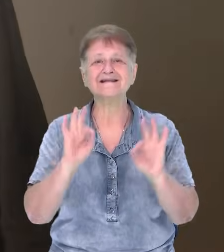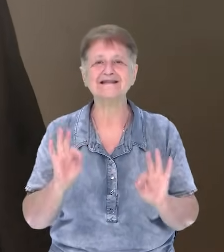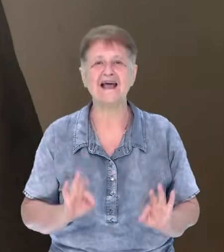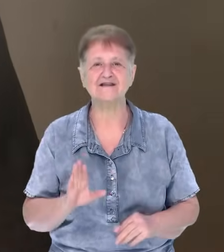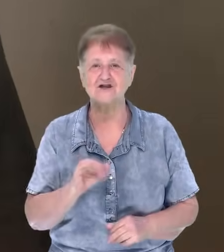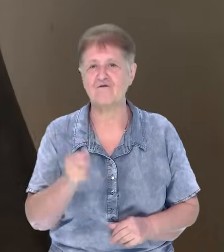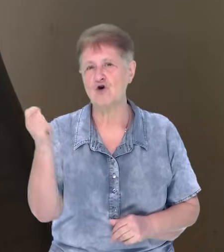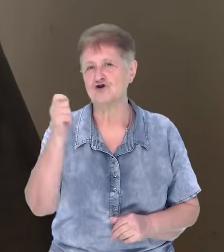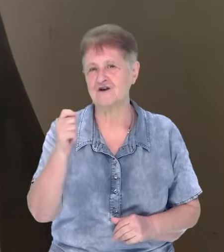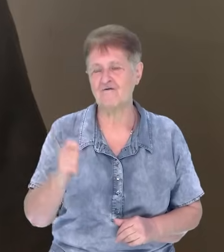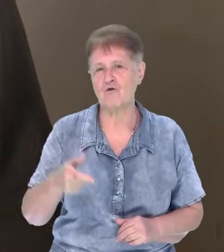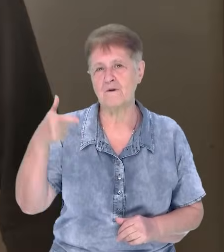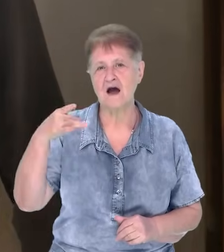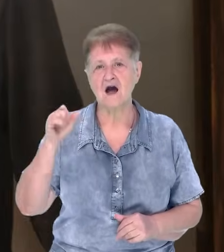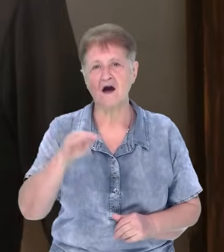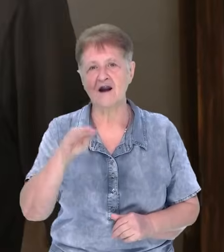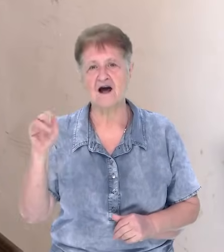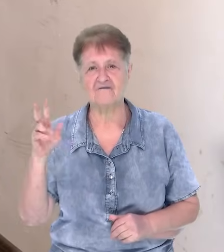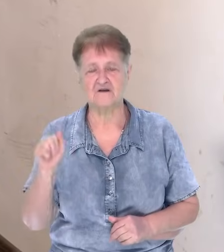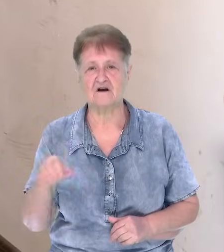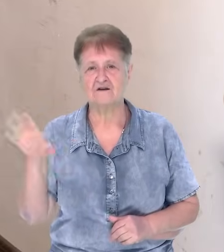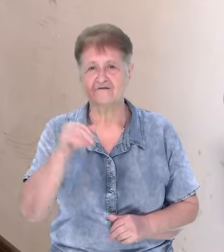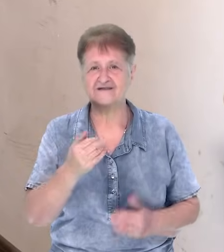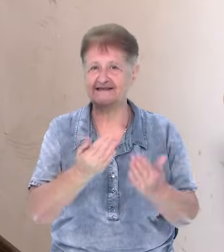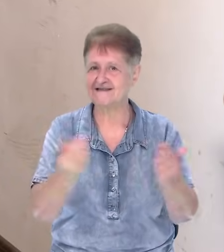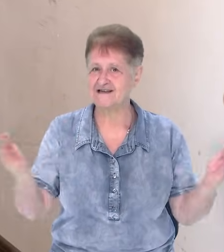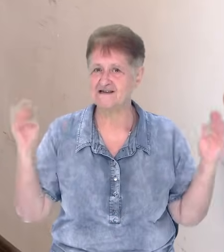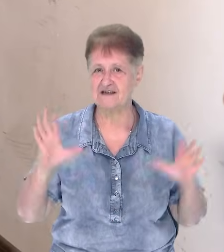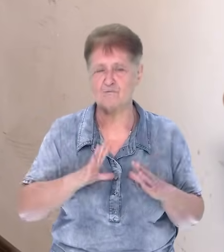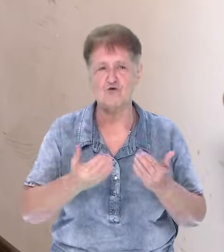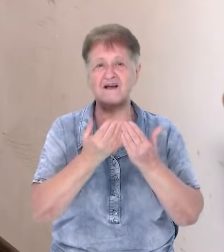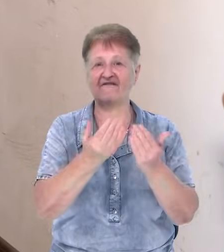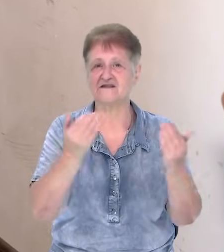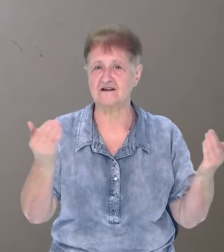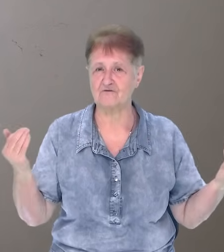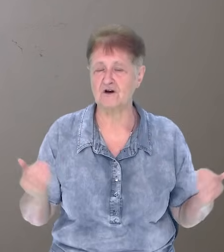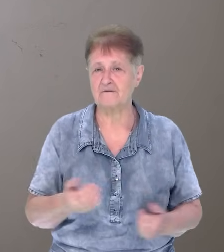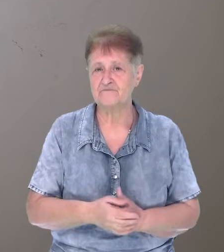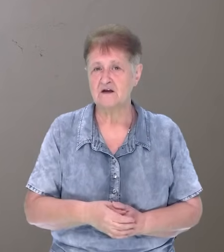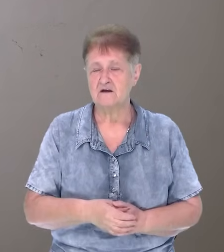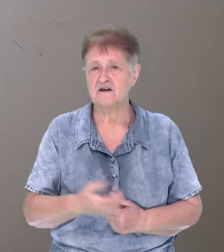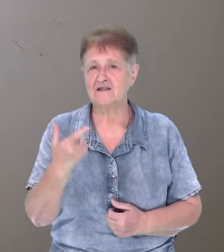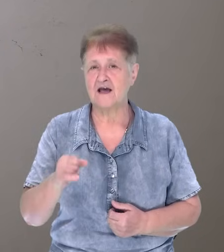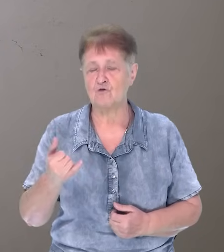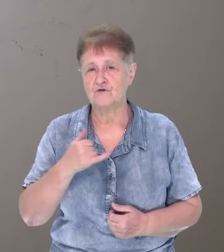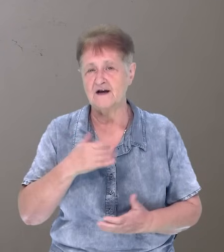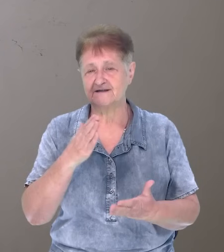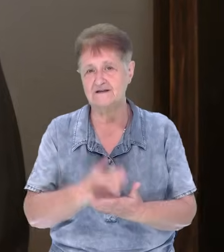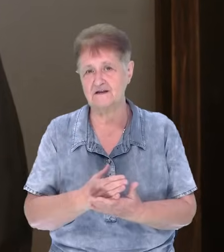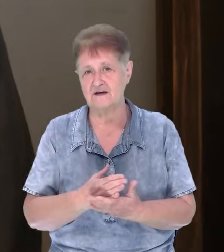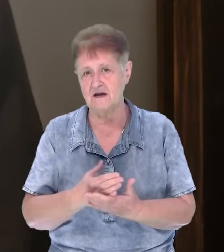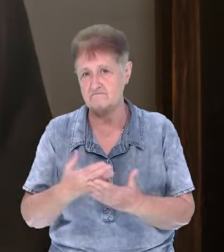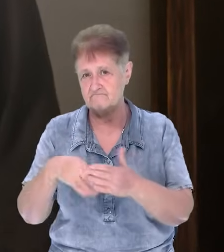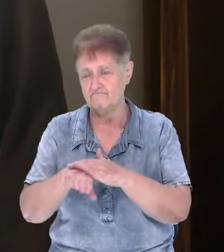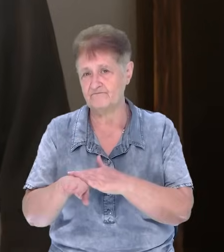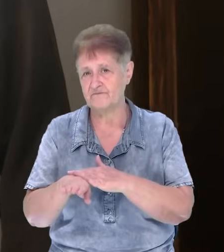там живопис, графіка, яка тут лишалася. Ці стіни — це ж експозиційний простір. І в коморі, там, де в нас